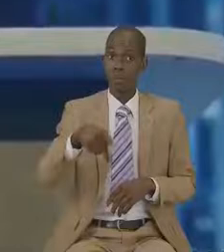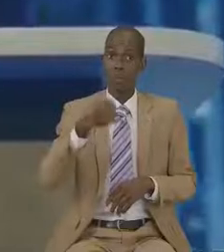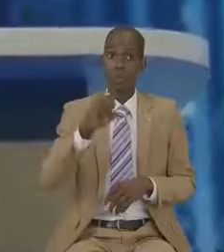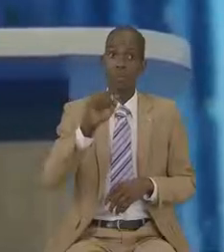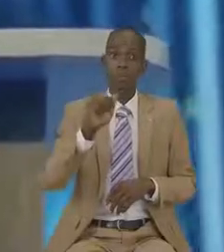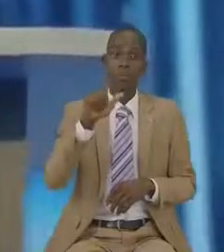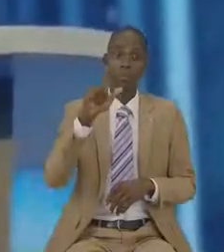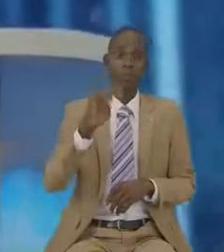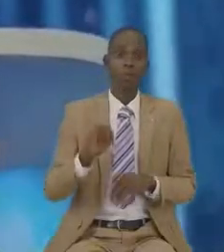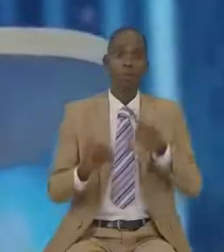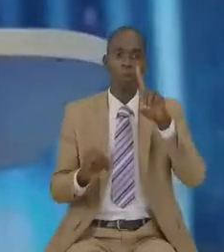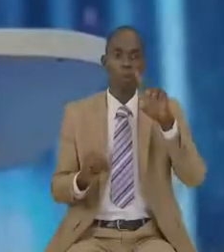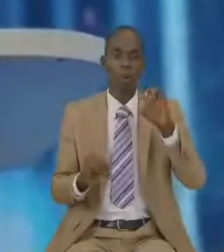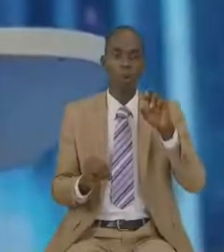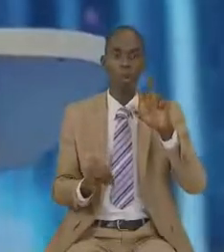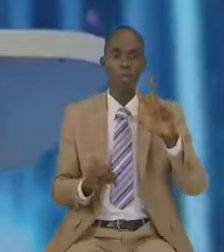Psaume